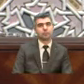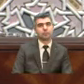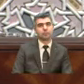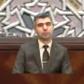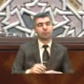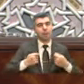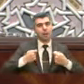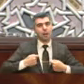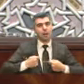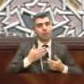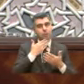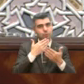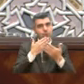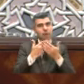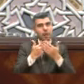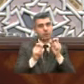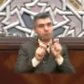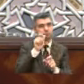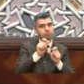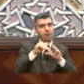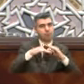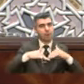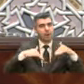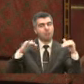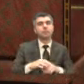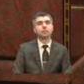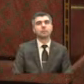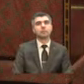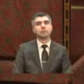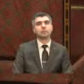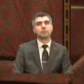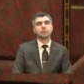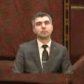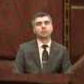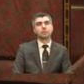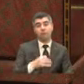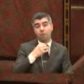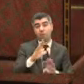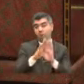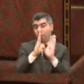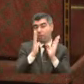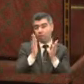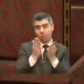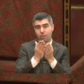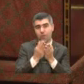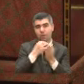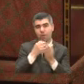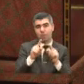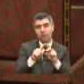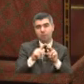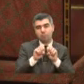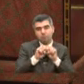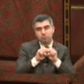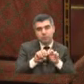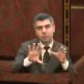سيد الرئيس، شكرا للسادة النواب. سيد الرئيس، عموما التقييم ديال هاد تزويد العالم